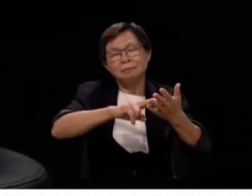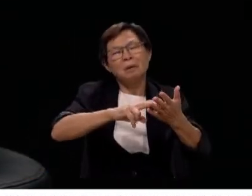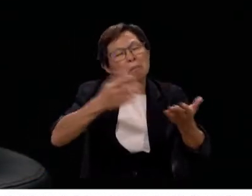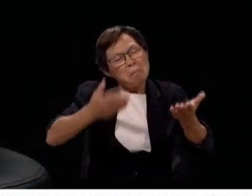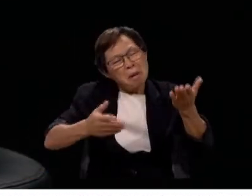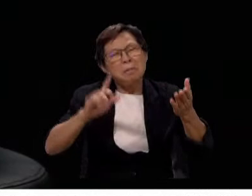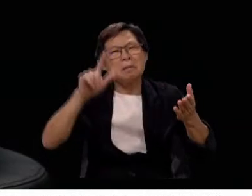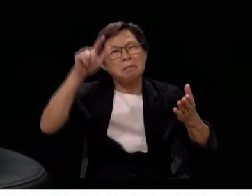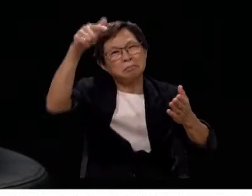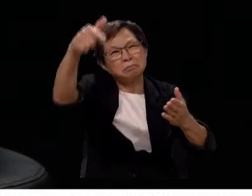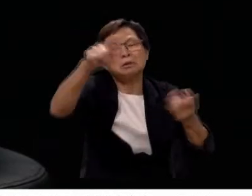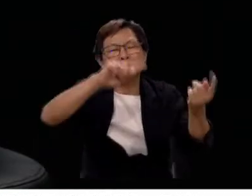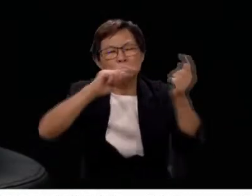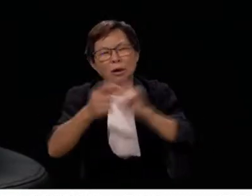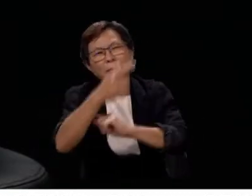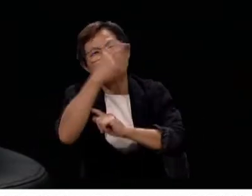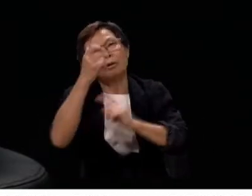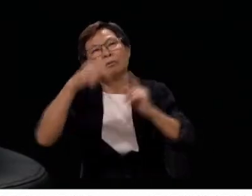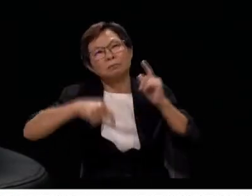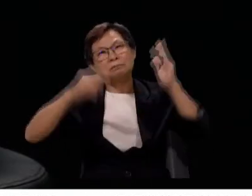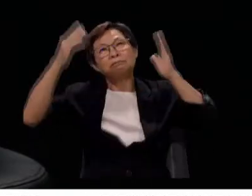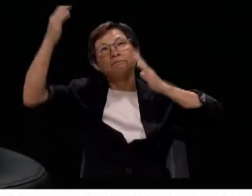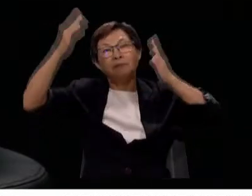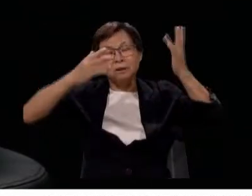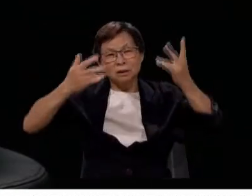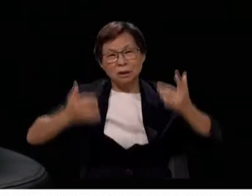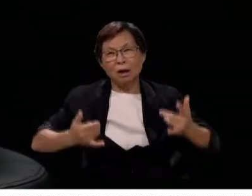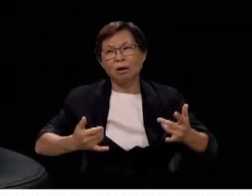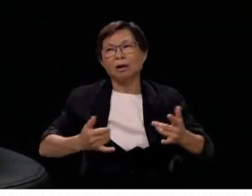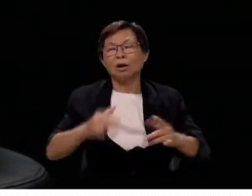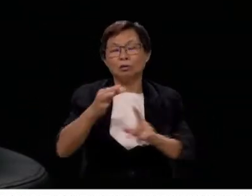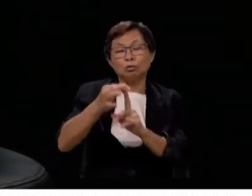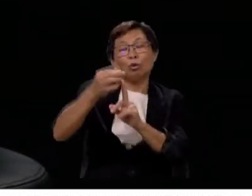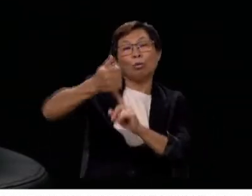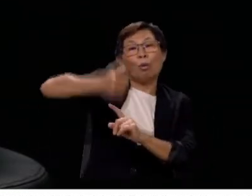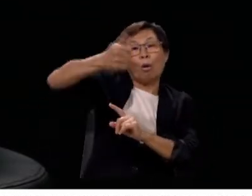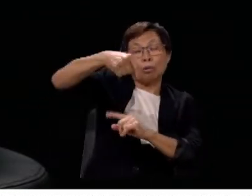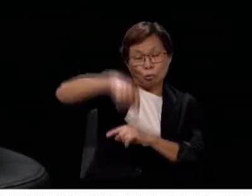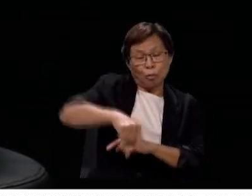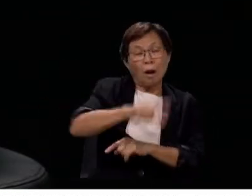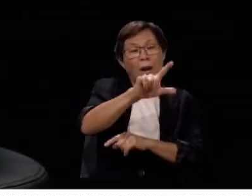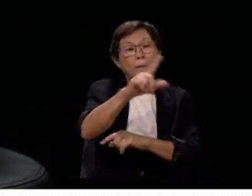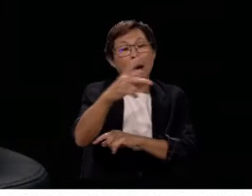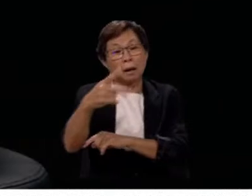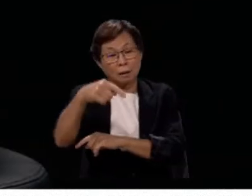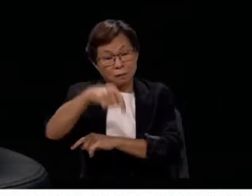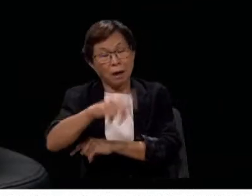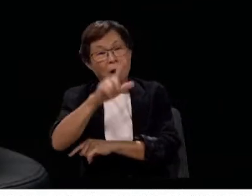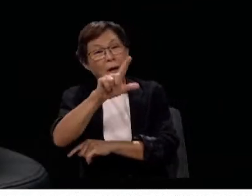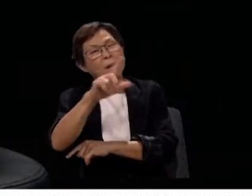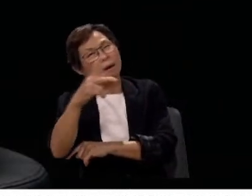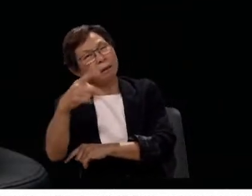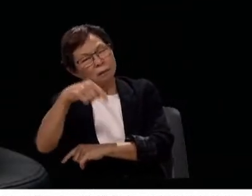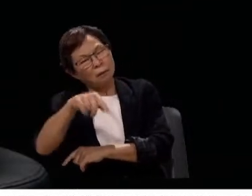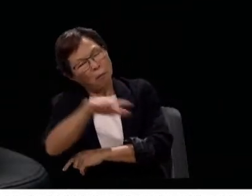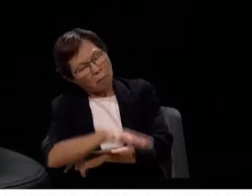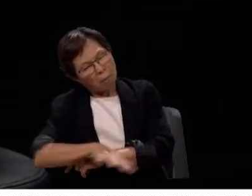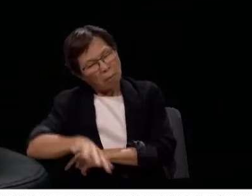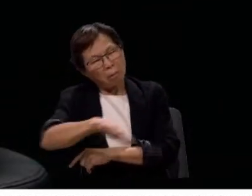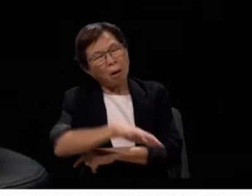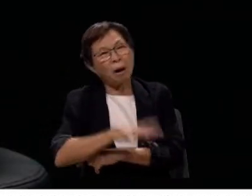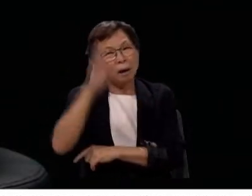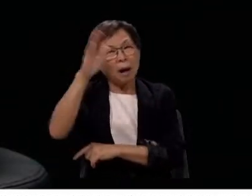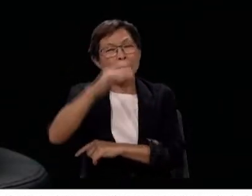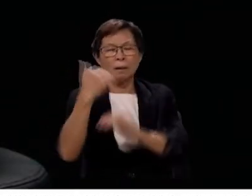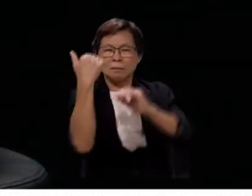tapi kependudukan Desa ini seolah akan dituntut amanya di lembah kelam ini Agan lebih uang jumlahnya